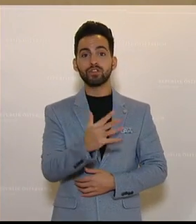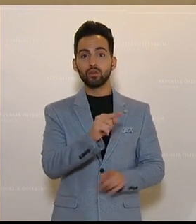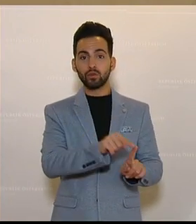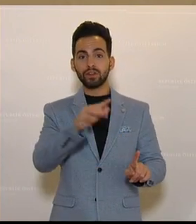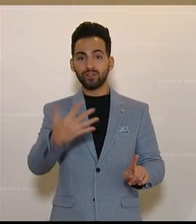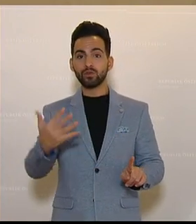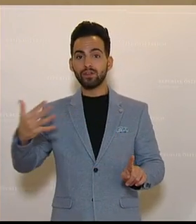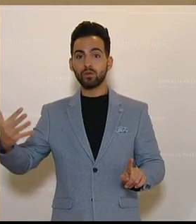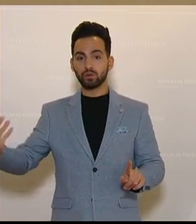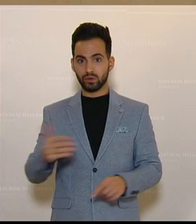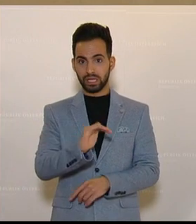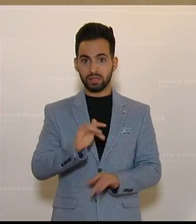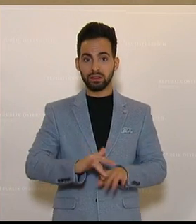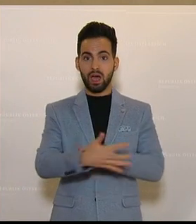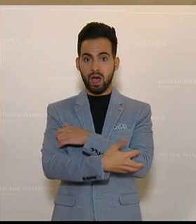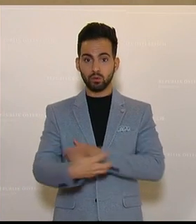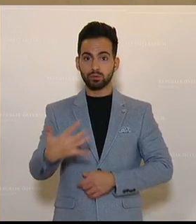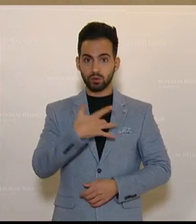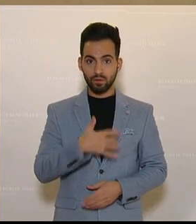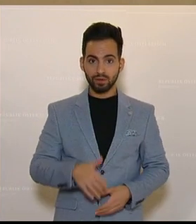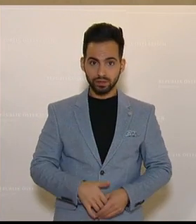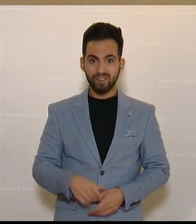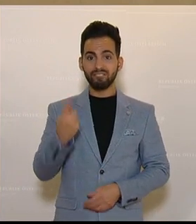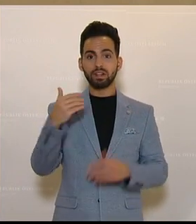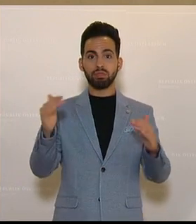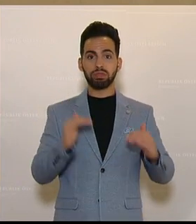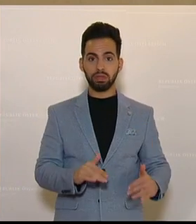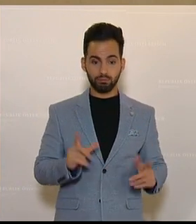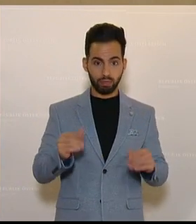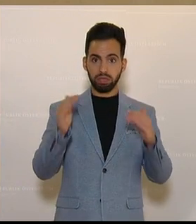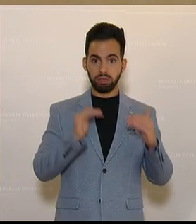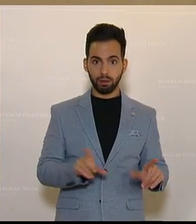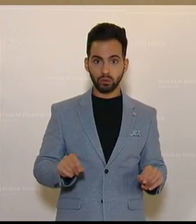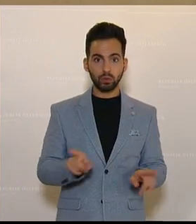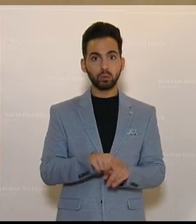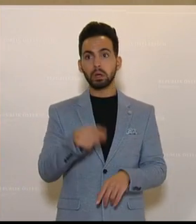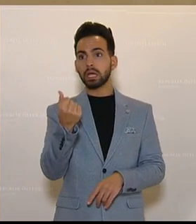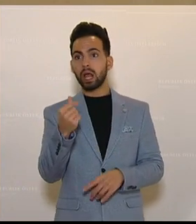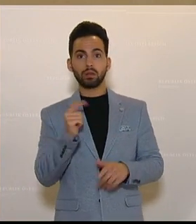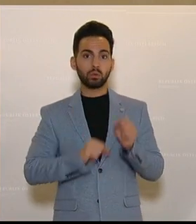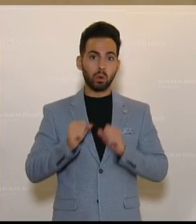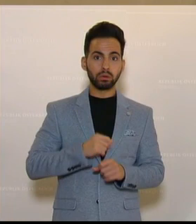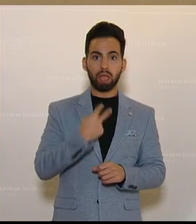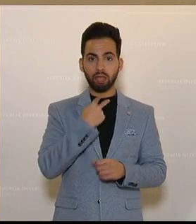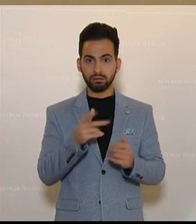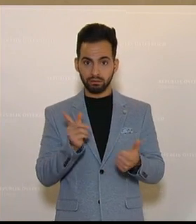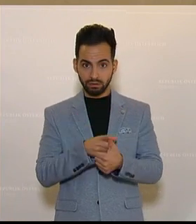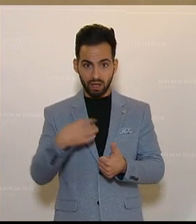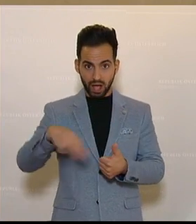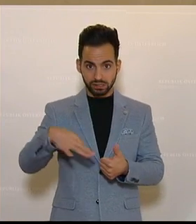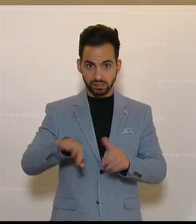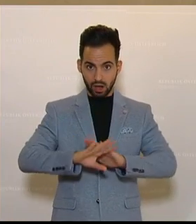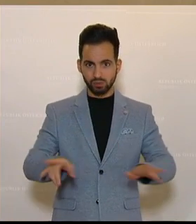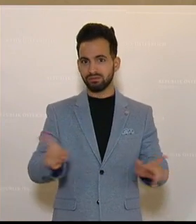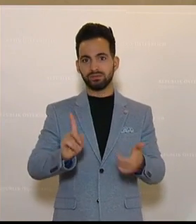Kind ist von Armut betroffen. Und finanziell schlechter gestellt zu sein, bedeutet nicht einfach nur unter finanziellen Engpässen zu leben,